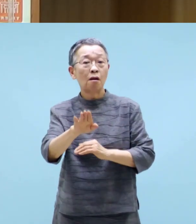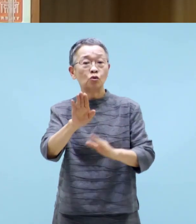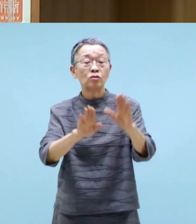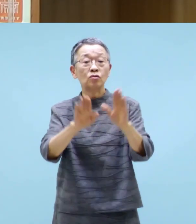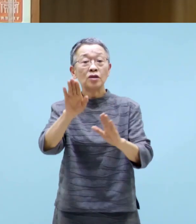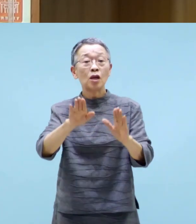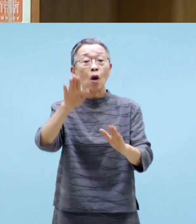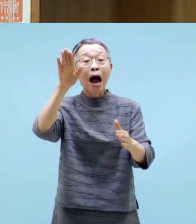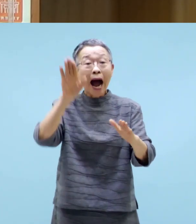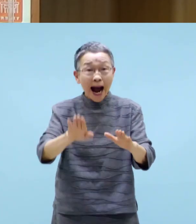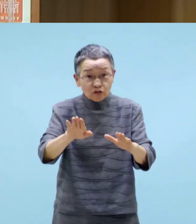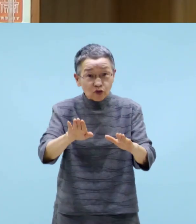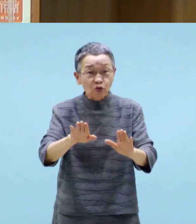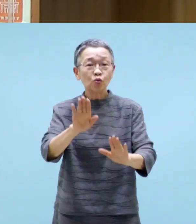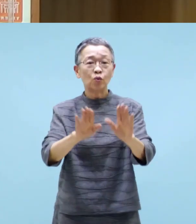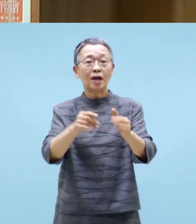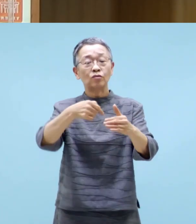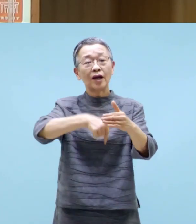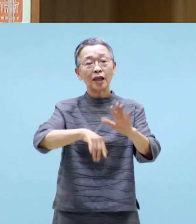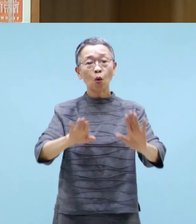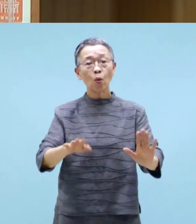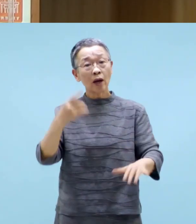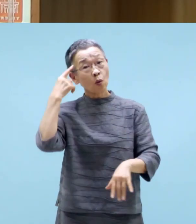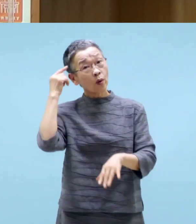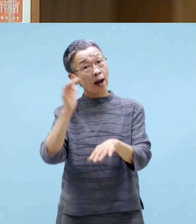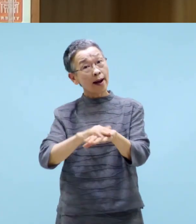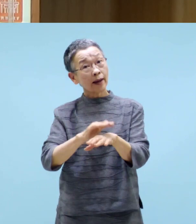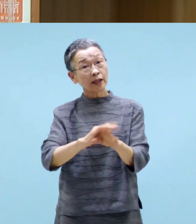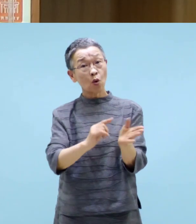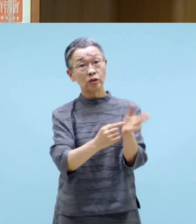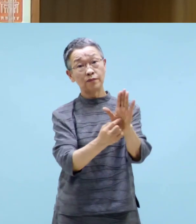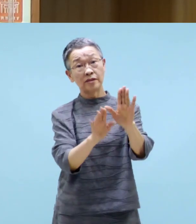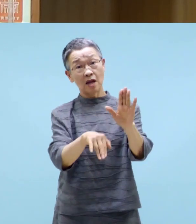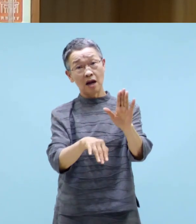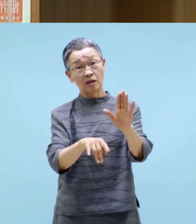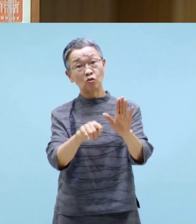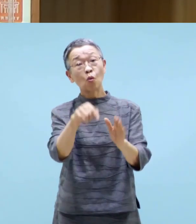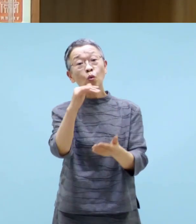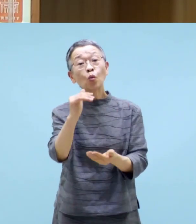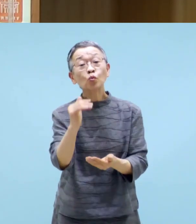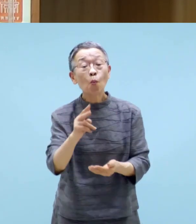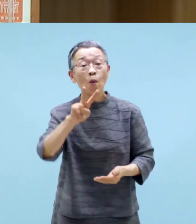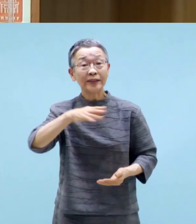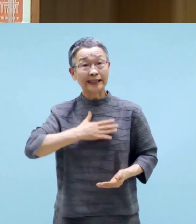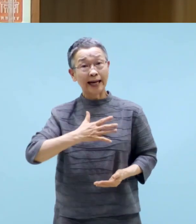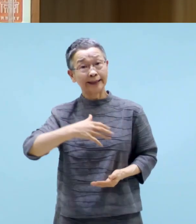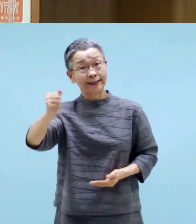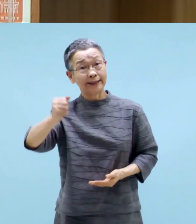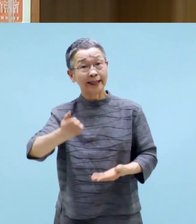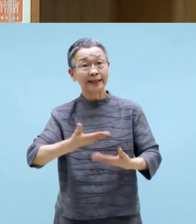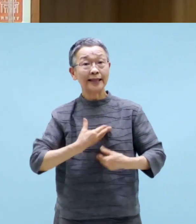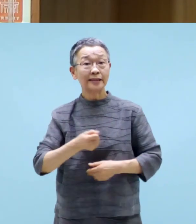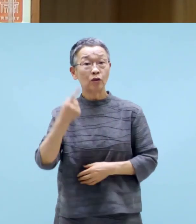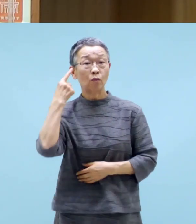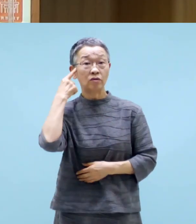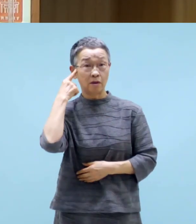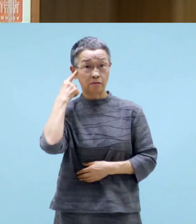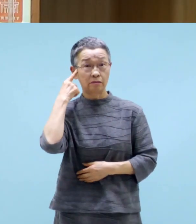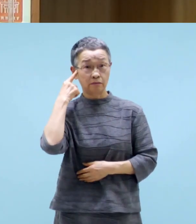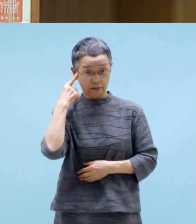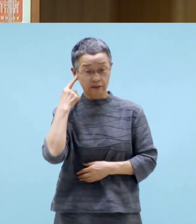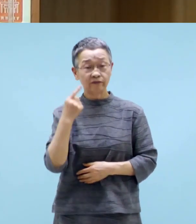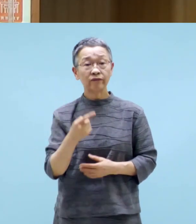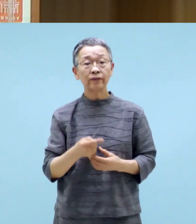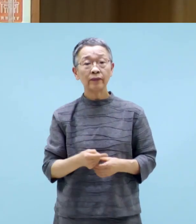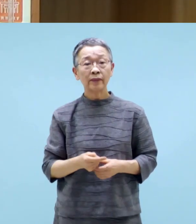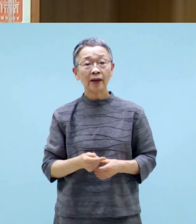中での、今回の考え方であるということについてご理解いただきたいと思います。しかしながら感染がしっかり抑